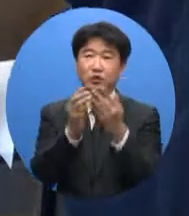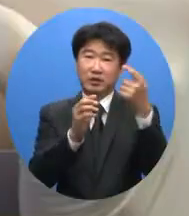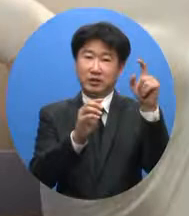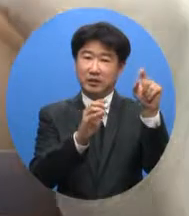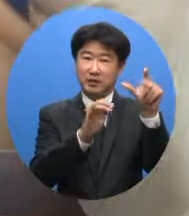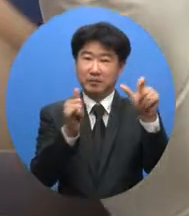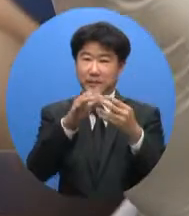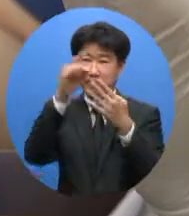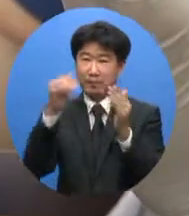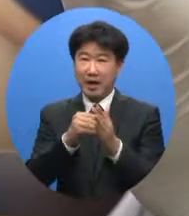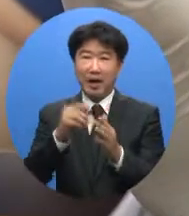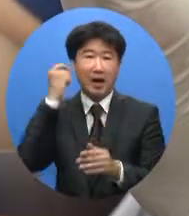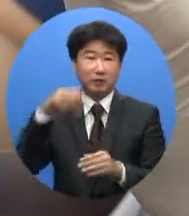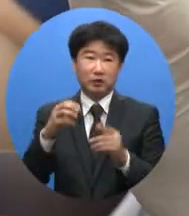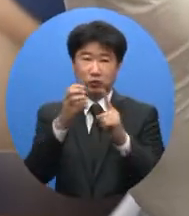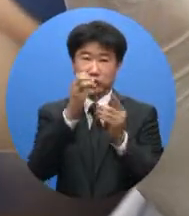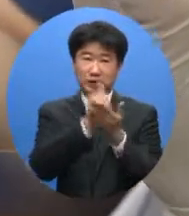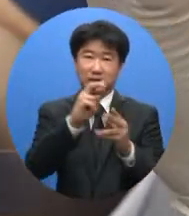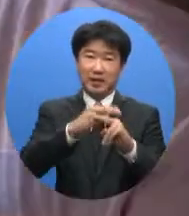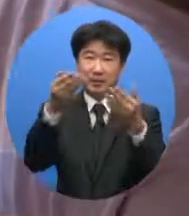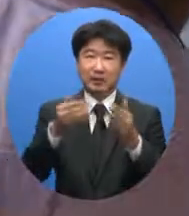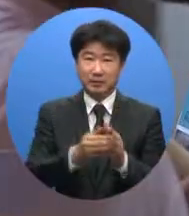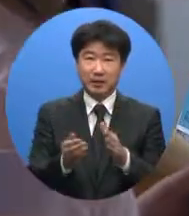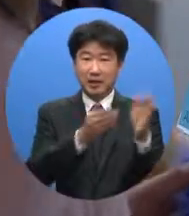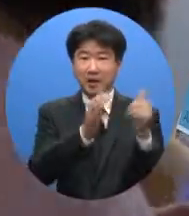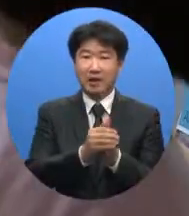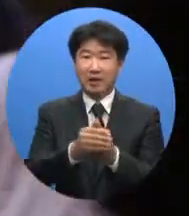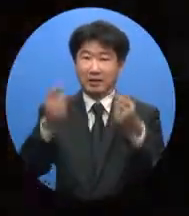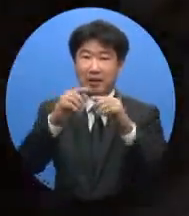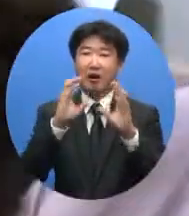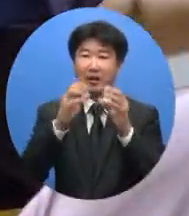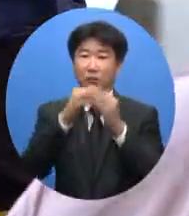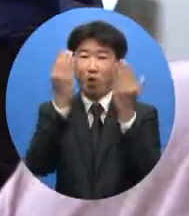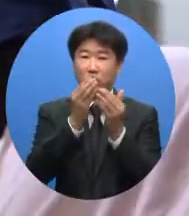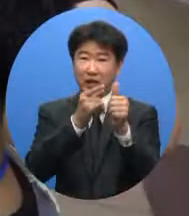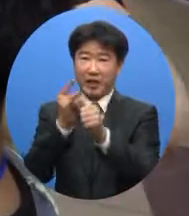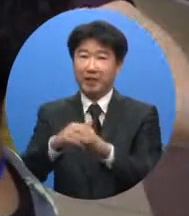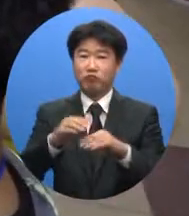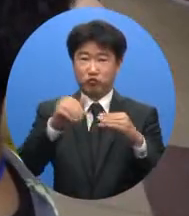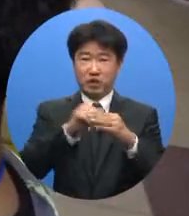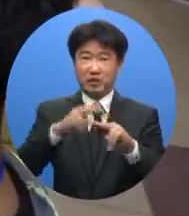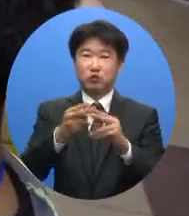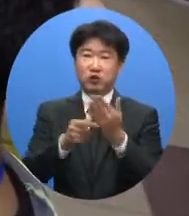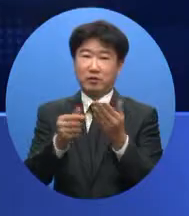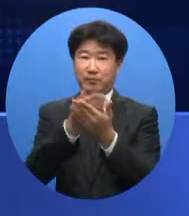뽑혀 합천군 수상을 받았습니다. 또 참가 어린이 전원에게는 문화상품권이 주어졌습니다.